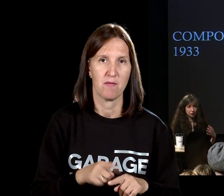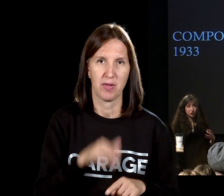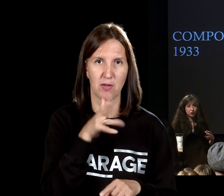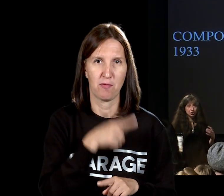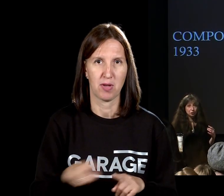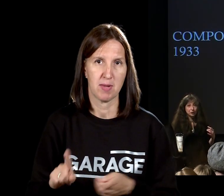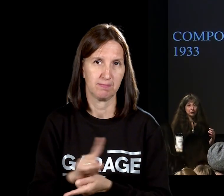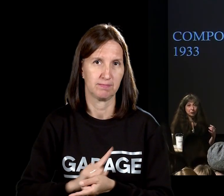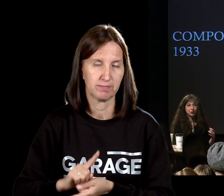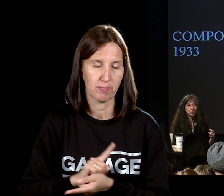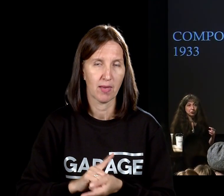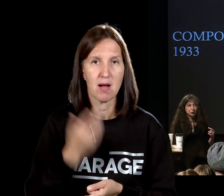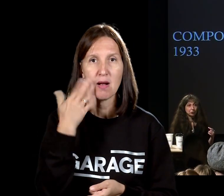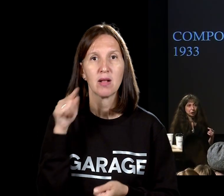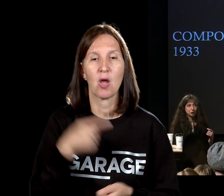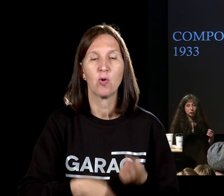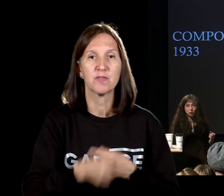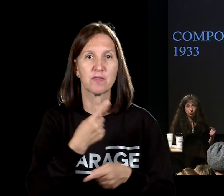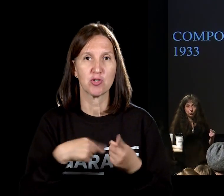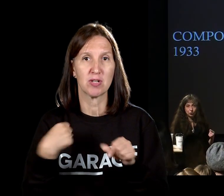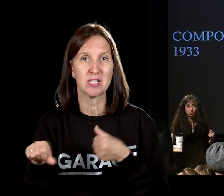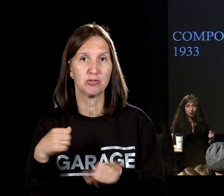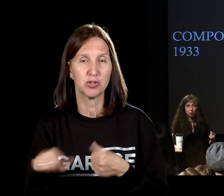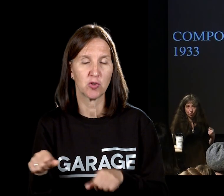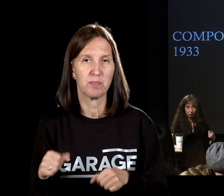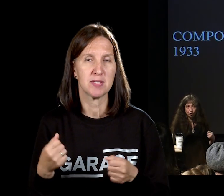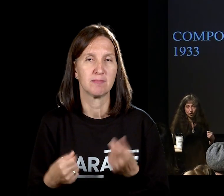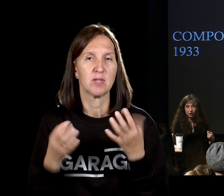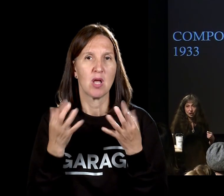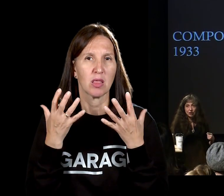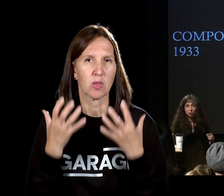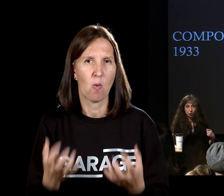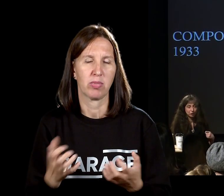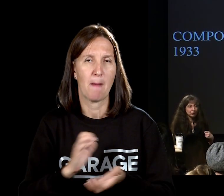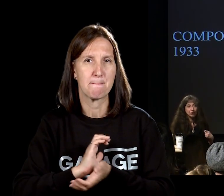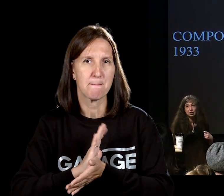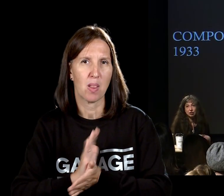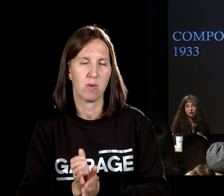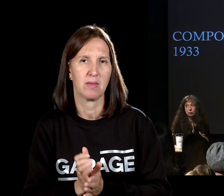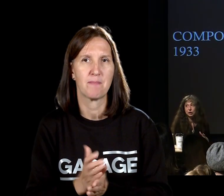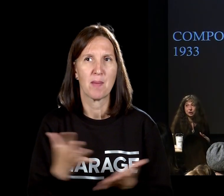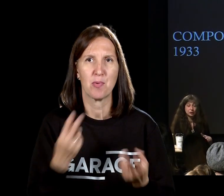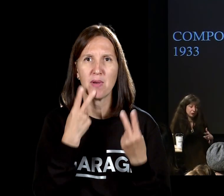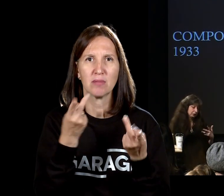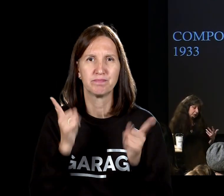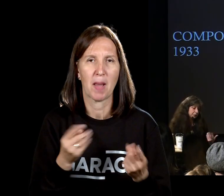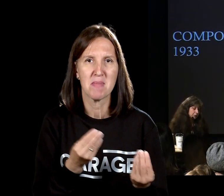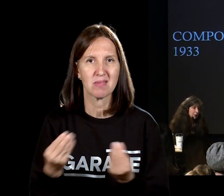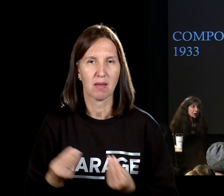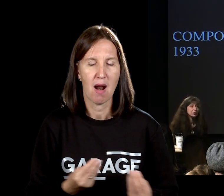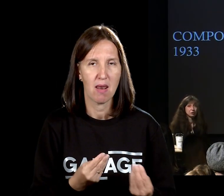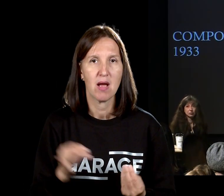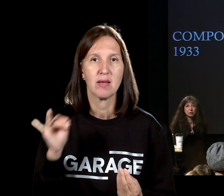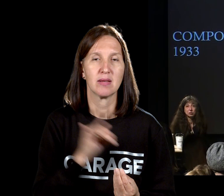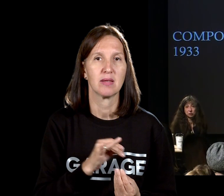когда он возвращается к живописи, это опять-таки живопись, которая становится более темной, более плотной, более материальной, гораздо менее